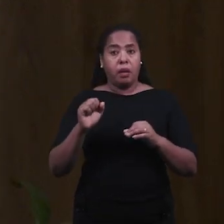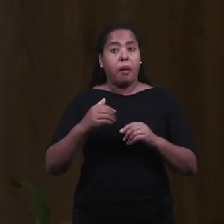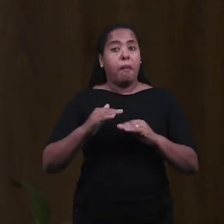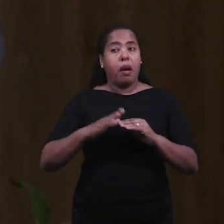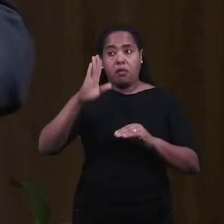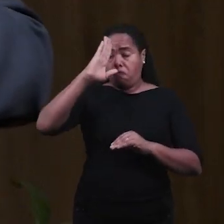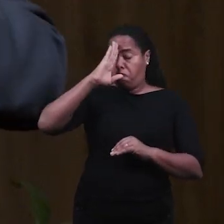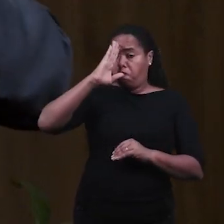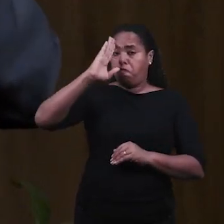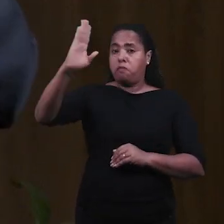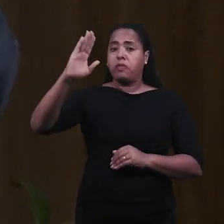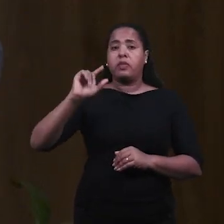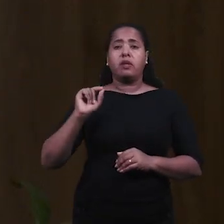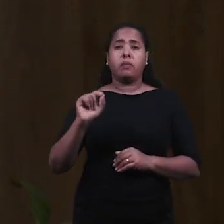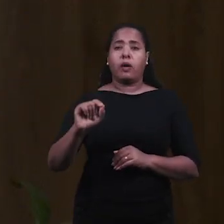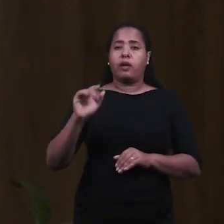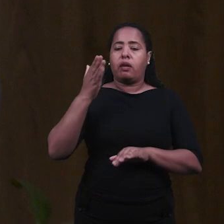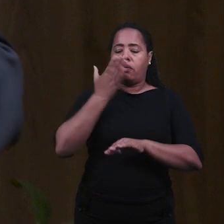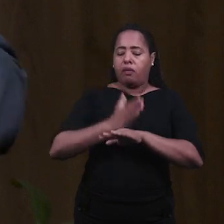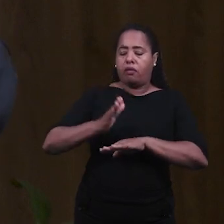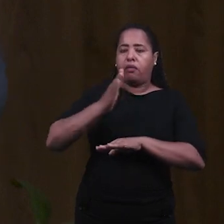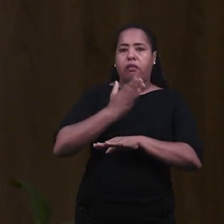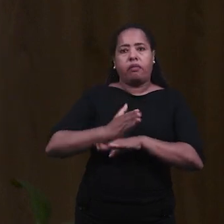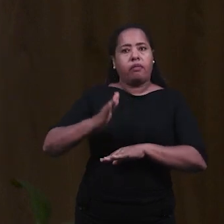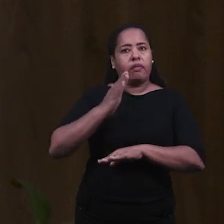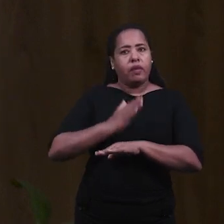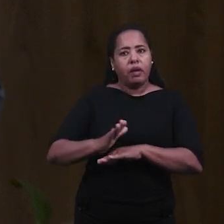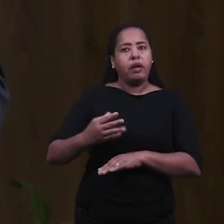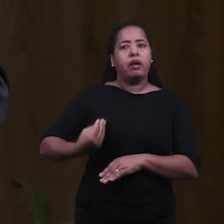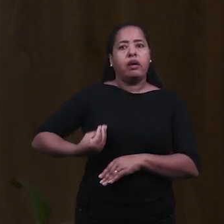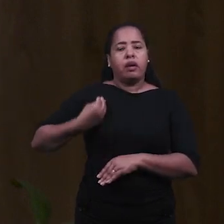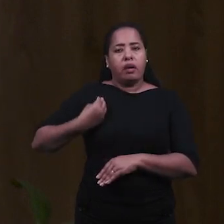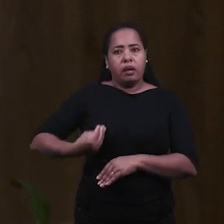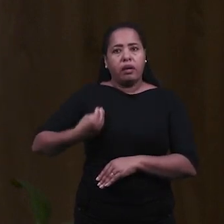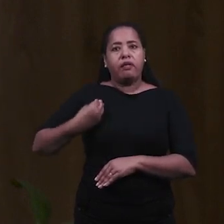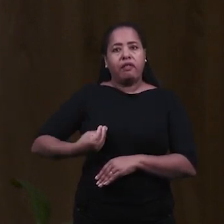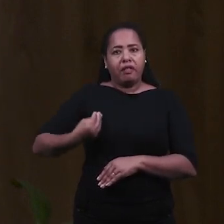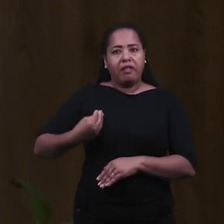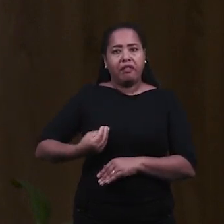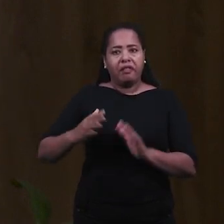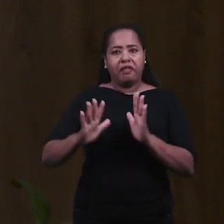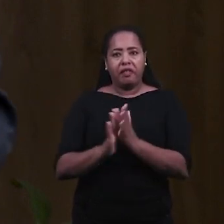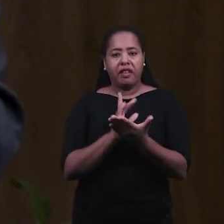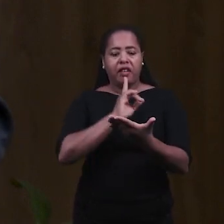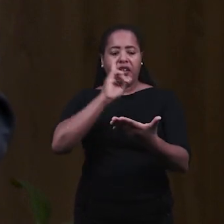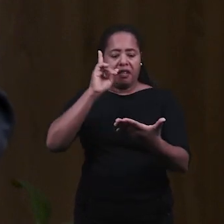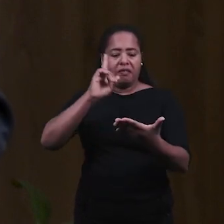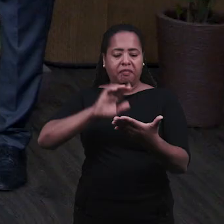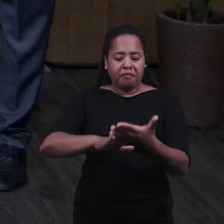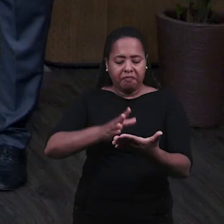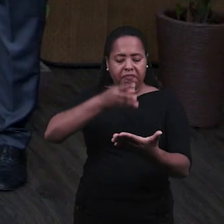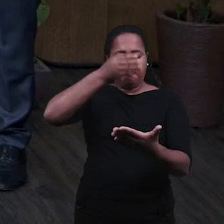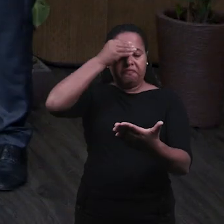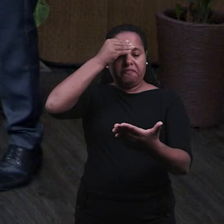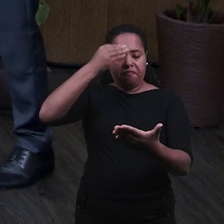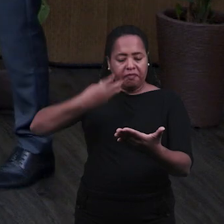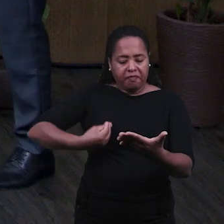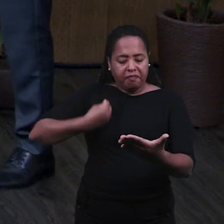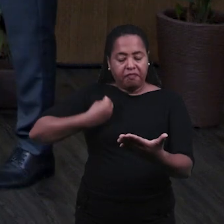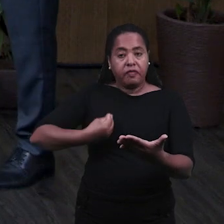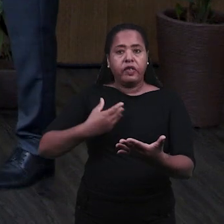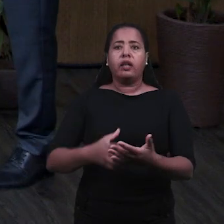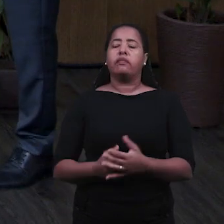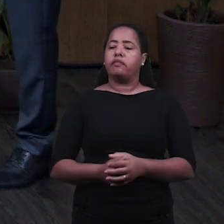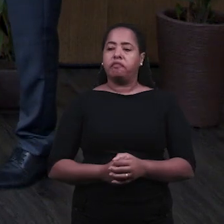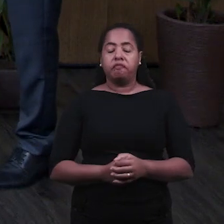donc un écouteur, mais par-dessus tout, pratiquer, vivre la parole de Dieu, comme